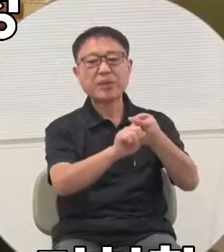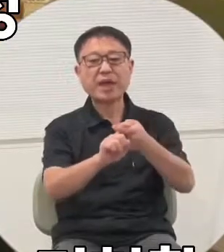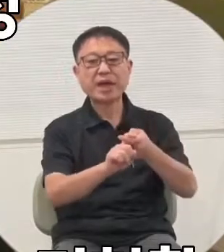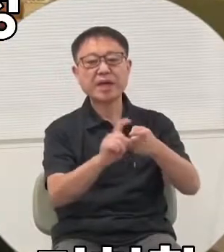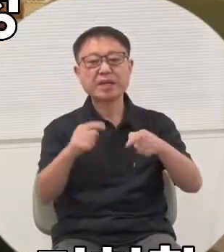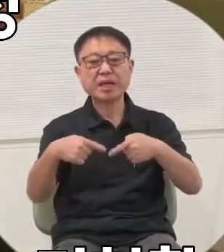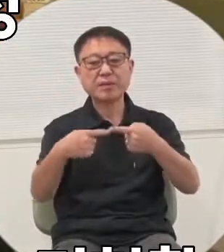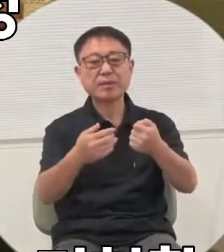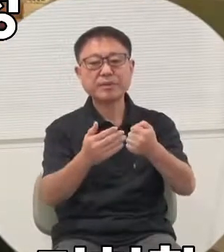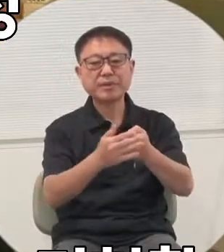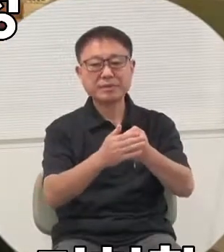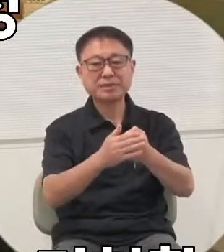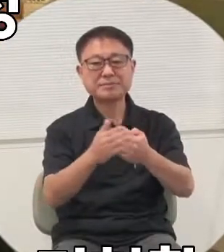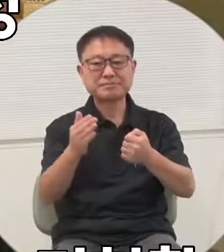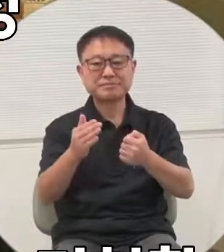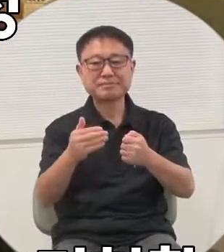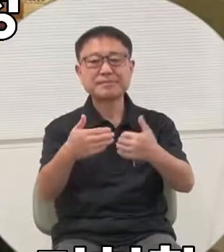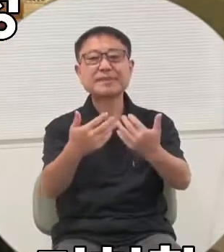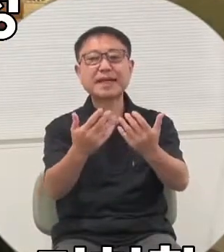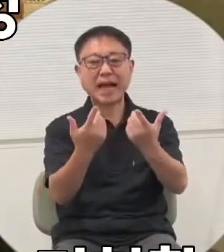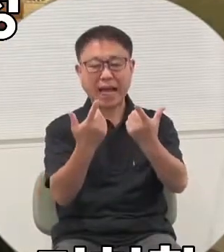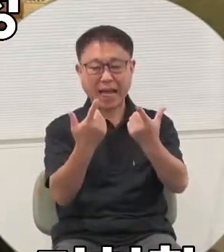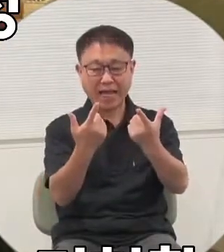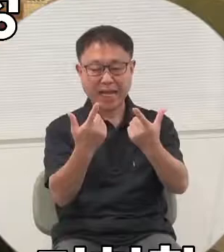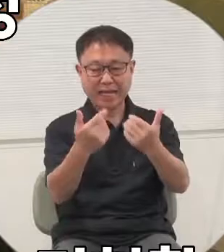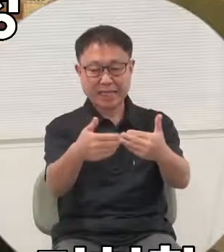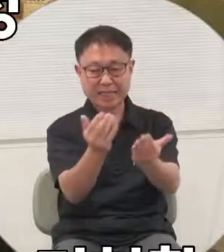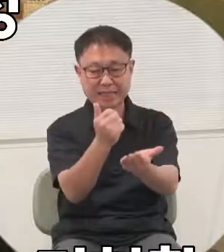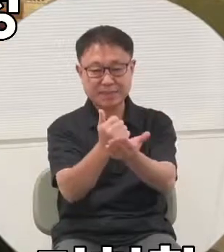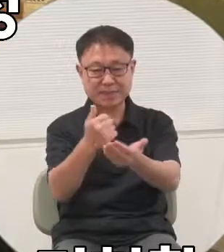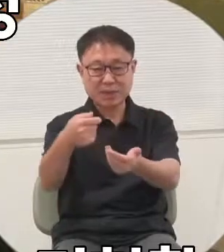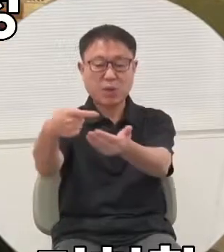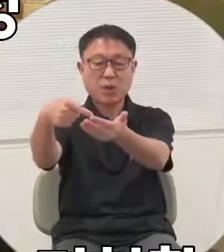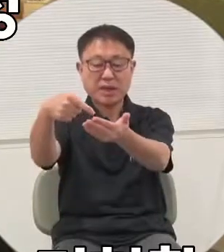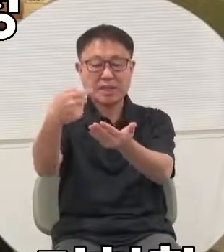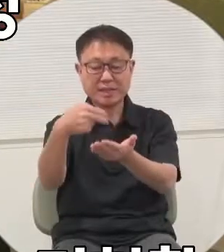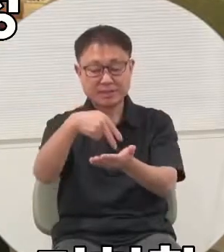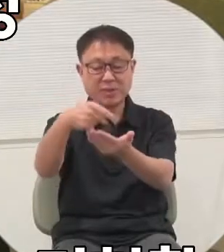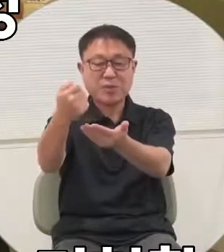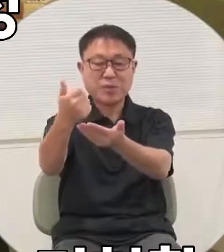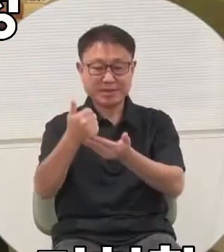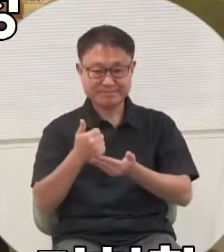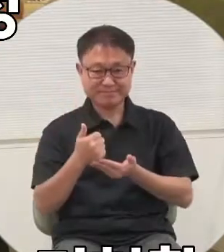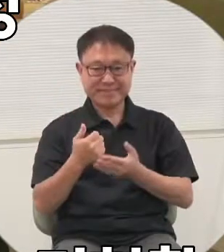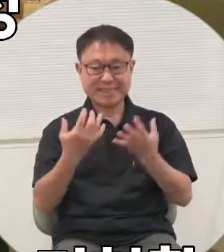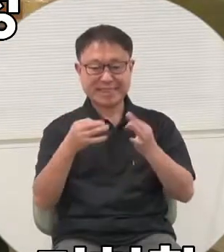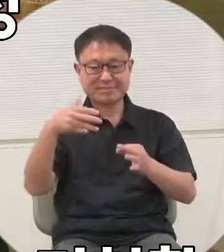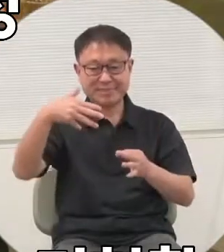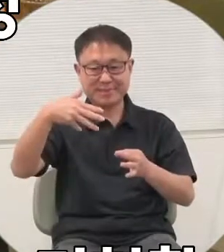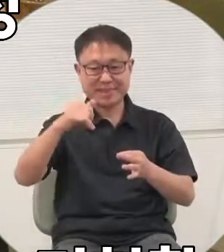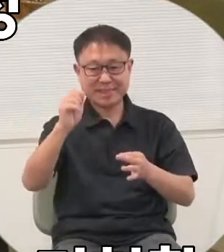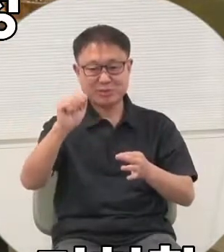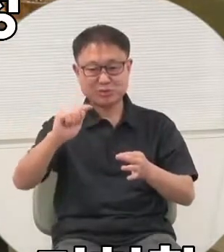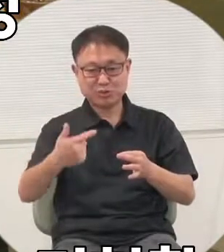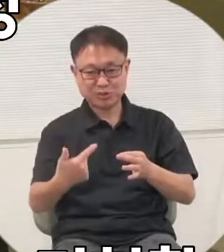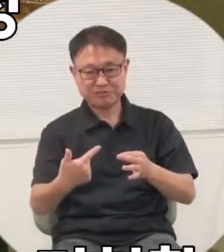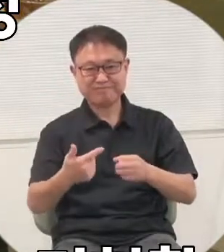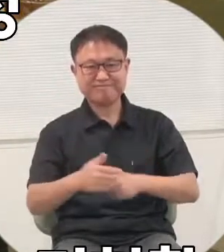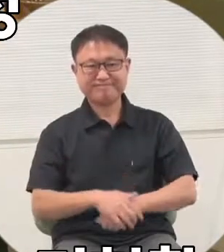있어서 참여 단체로서 참여하고 있습니다. 김시홍입니다. 네, 네, 반갑습니다.